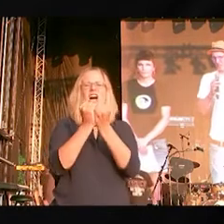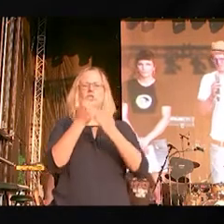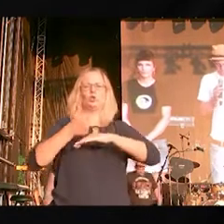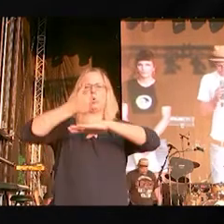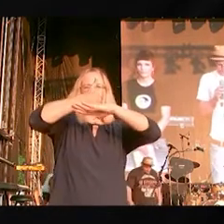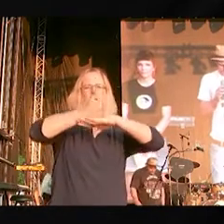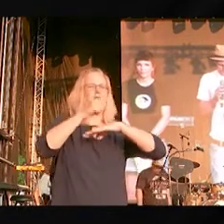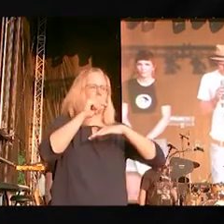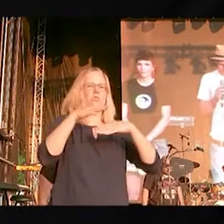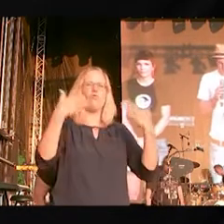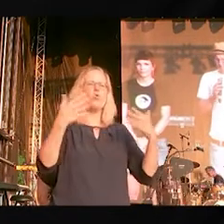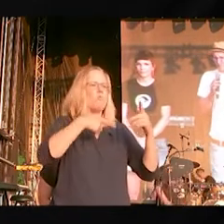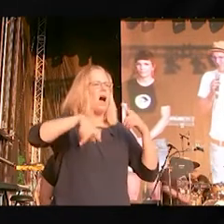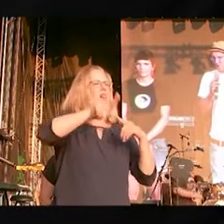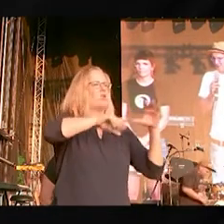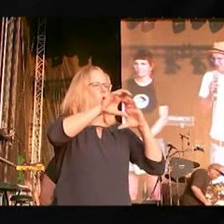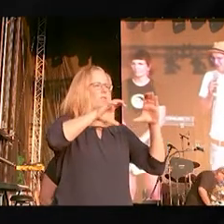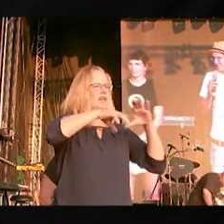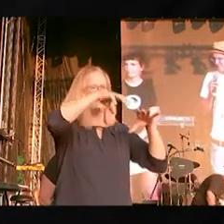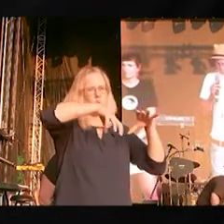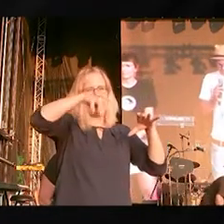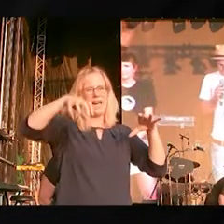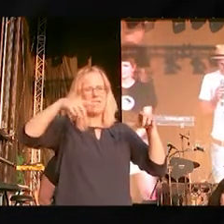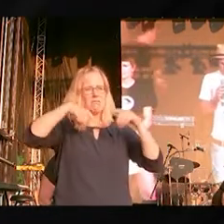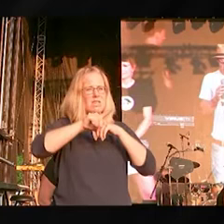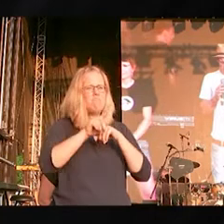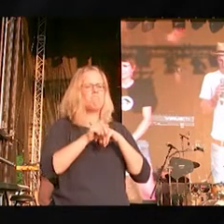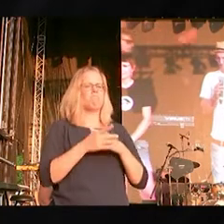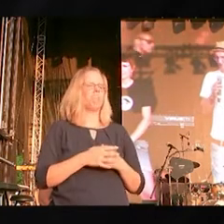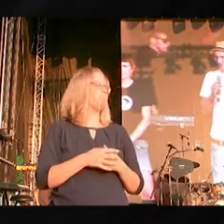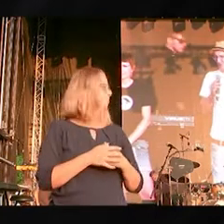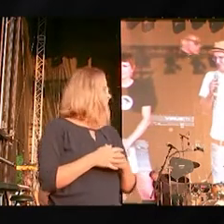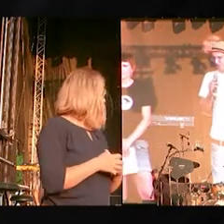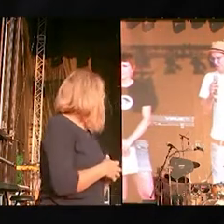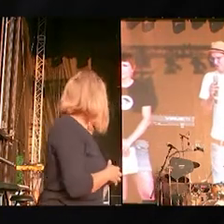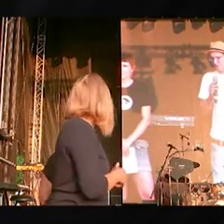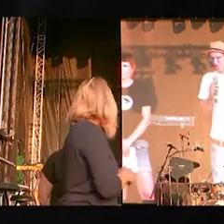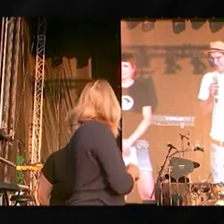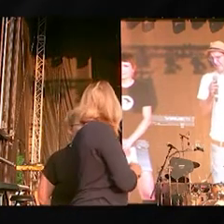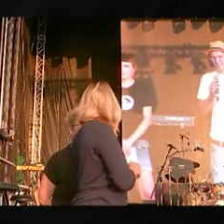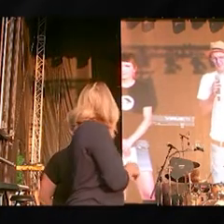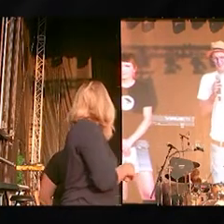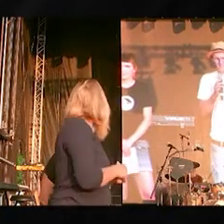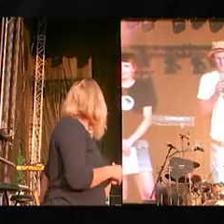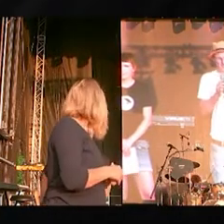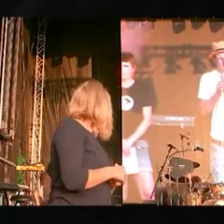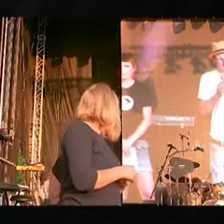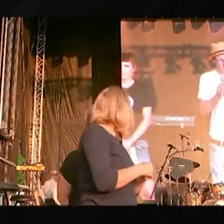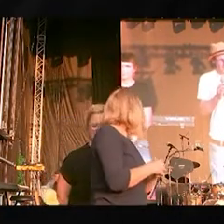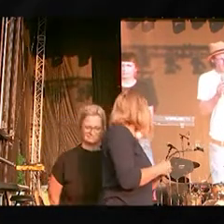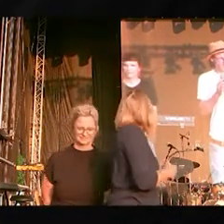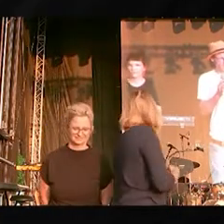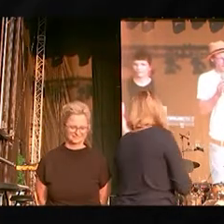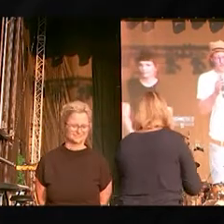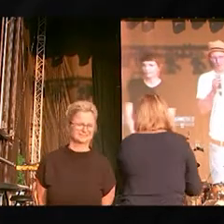allen Kommunikationsgeräten. Biometrische Gesichtserkennung. Bald kommen dann noch Personalausweise mit der